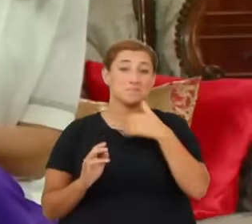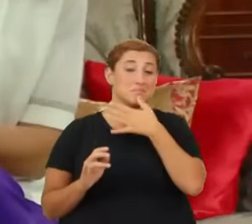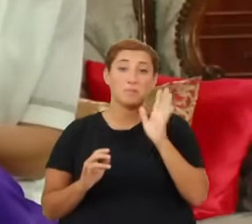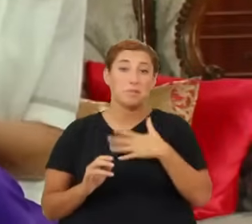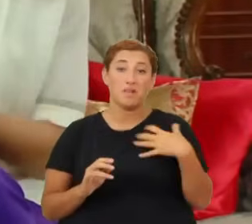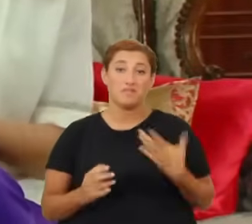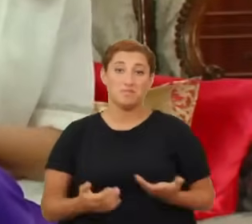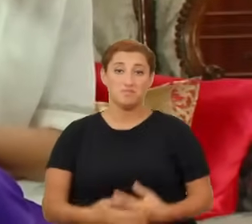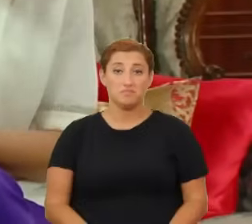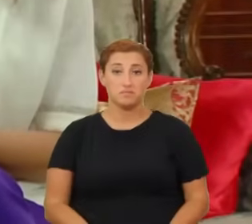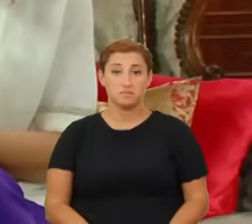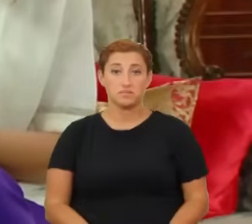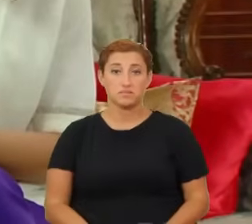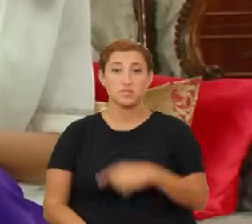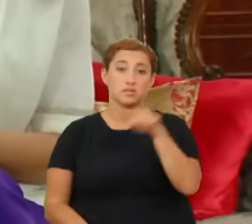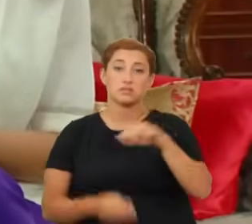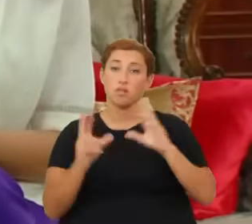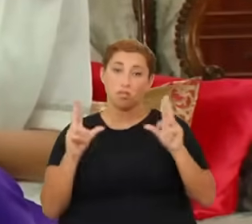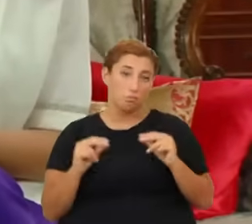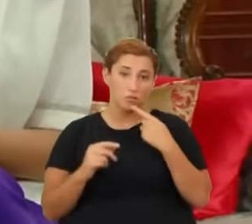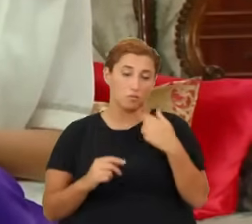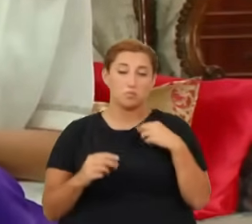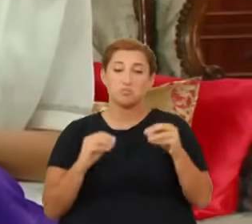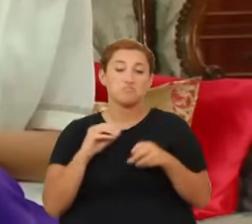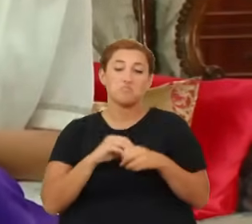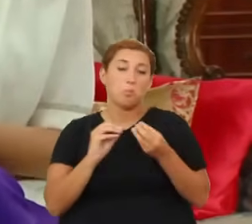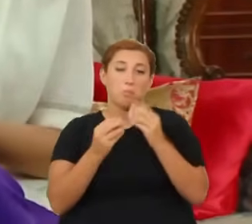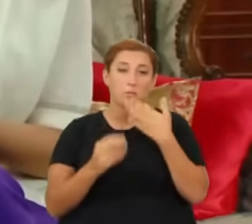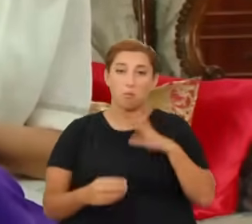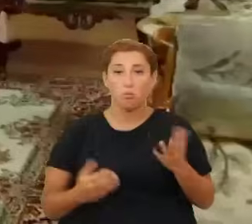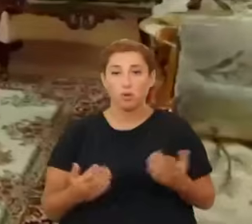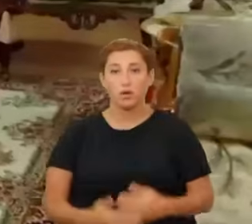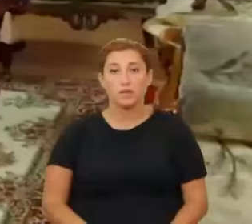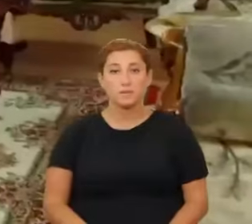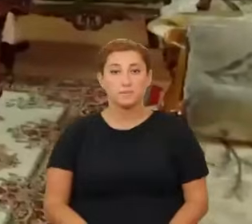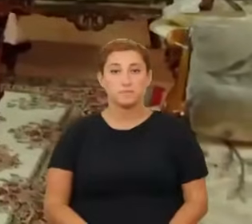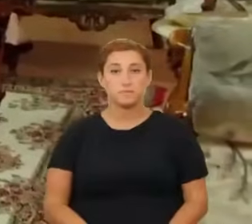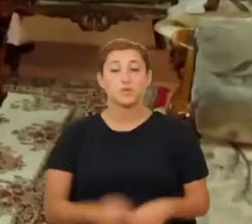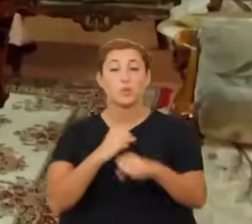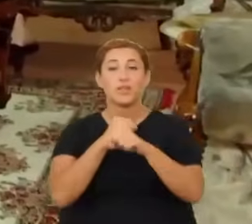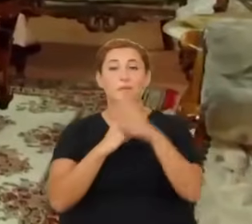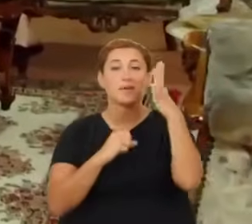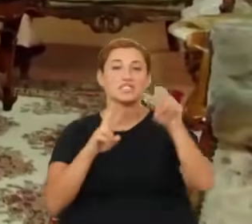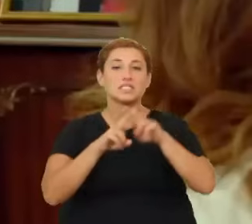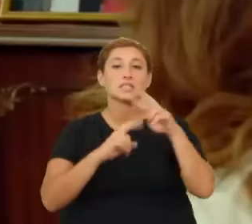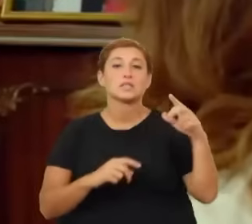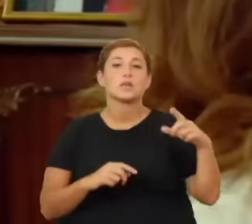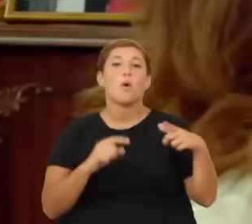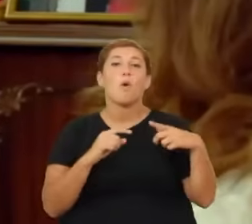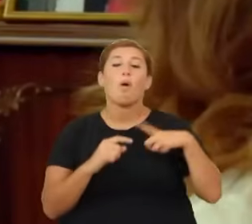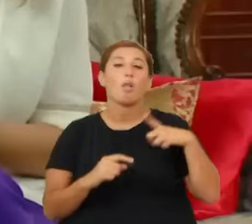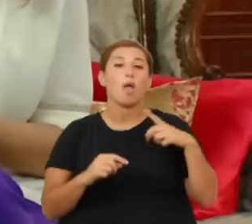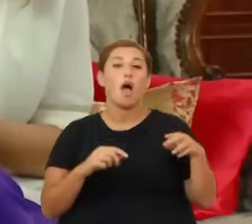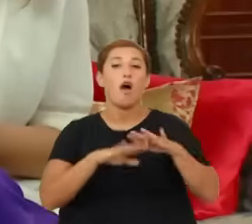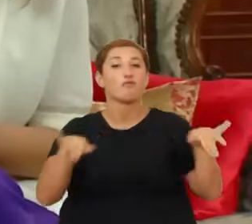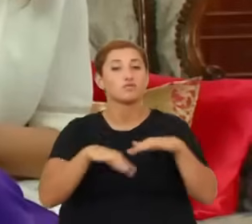bilemedim anneciğim ya. Siz tamam diyorsanız benim için fark etmez. Yani. Gülden, 5 yıldızlı otel, havuzu da